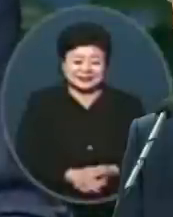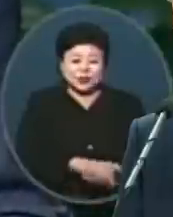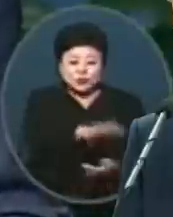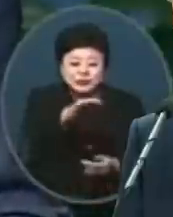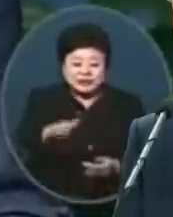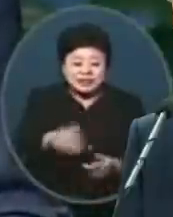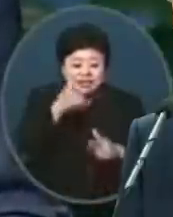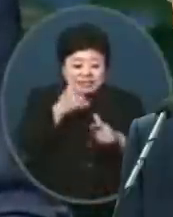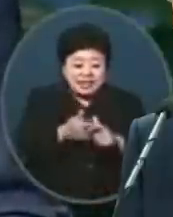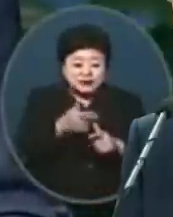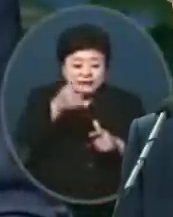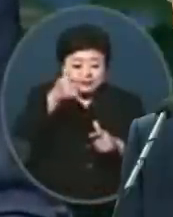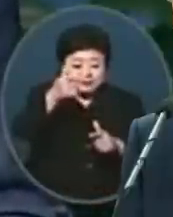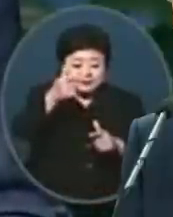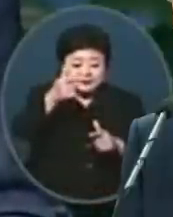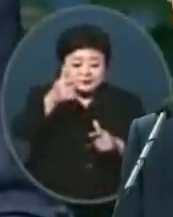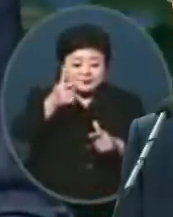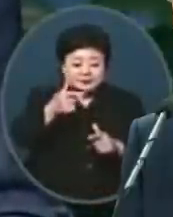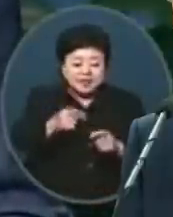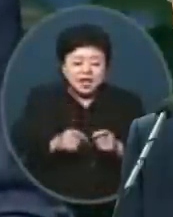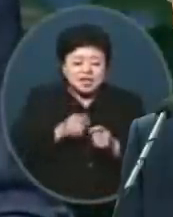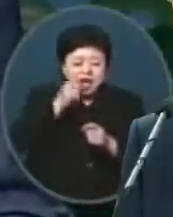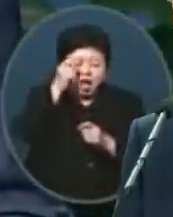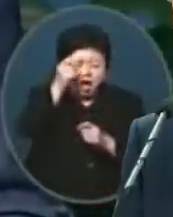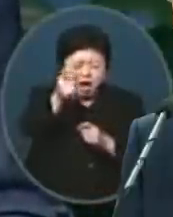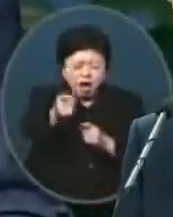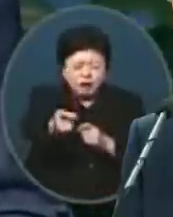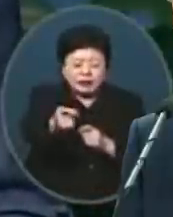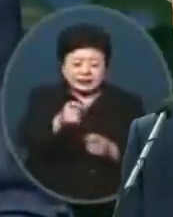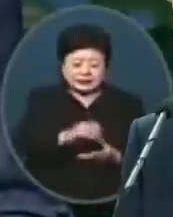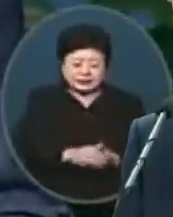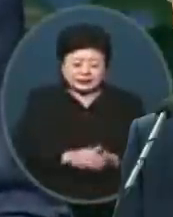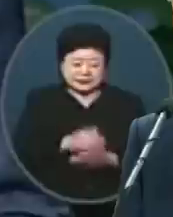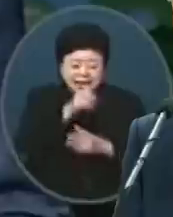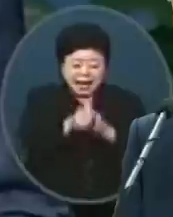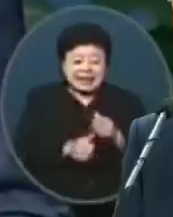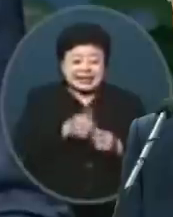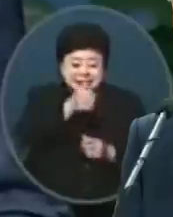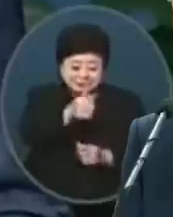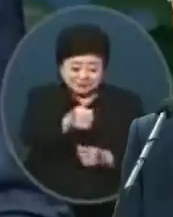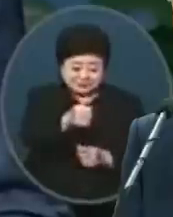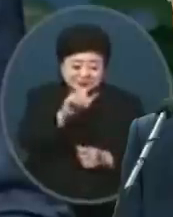우리 예수님은 영원하신 하나님이